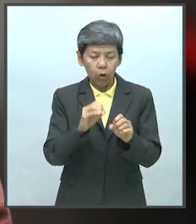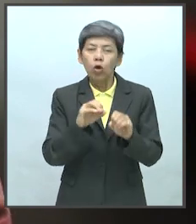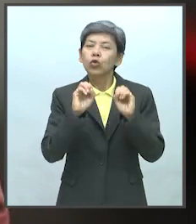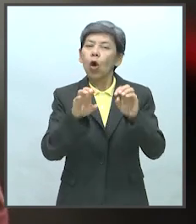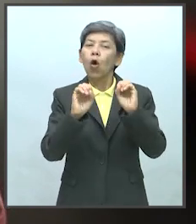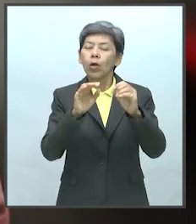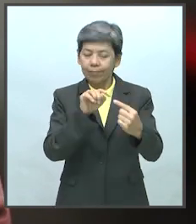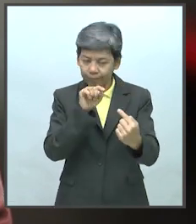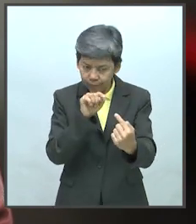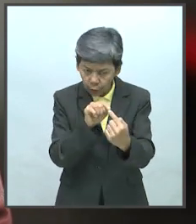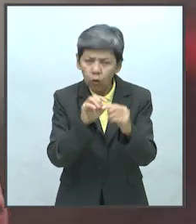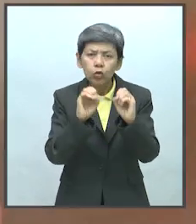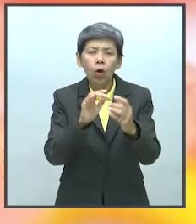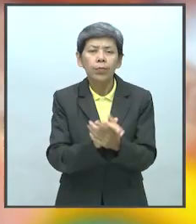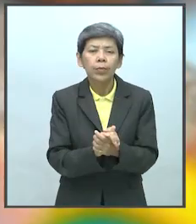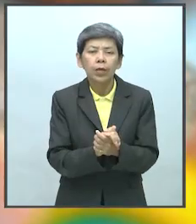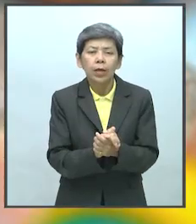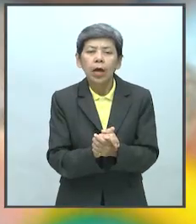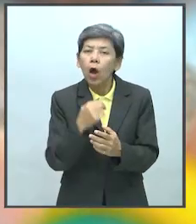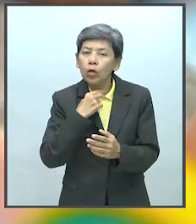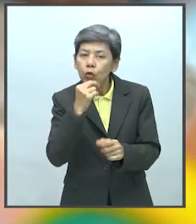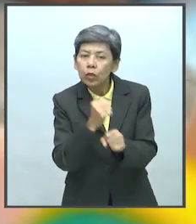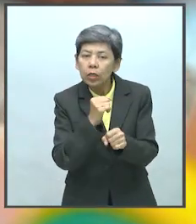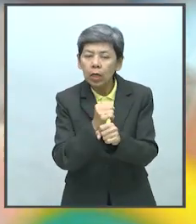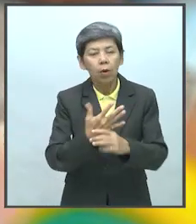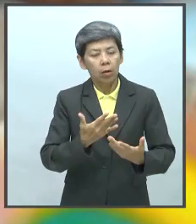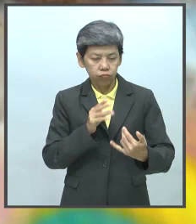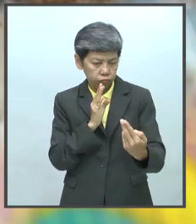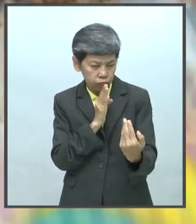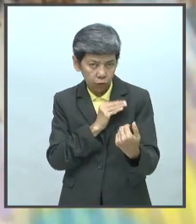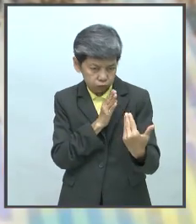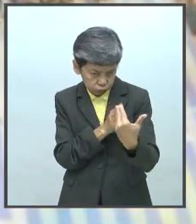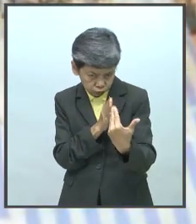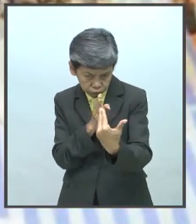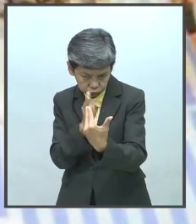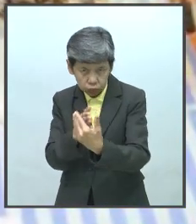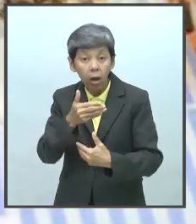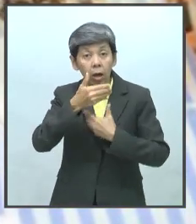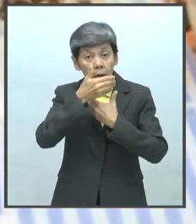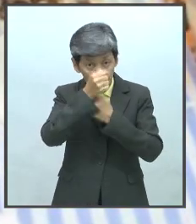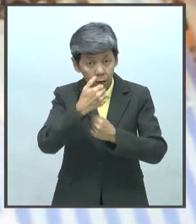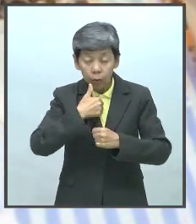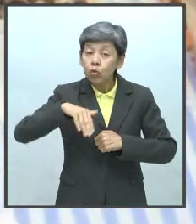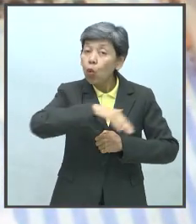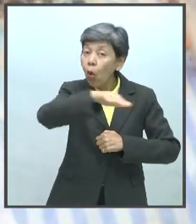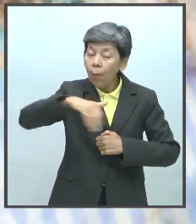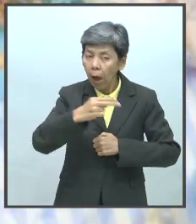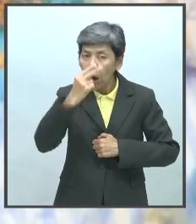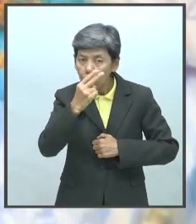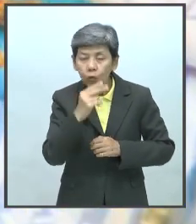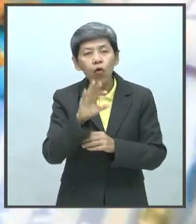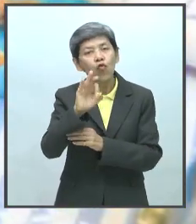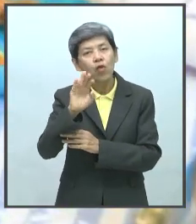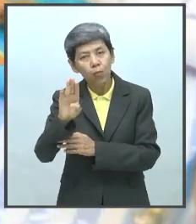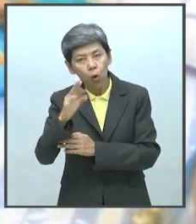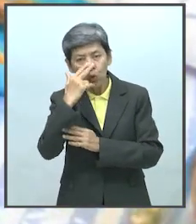อนเน้นเป็นที่ private class ะ นะครับหรือคลาสส่วนตัว ะ นะครับถ้านักเรียนมีสนใจโดยทั่วไปก็คือจะดูจากหน้า fan